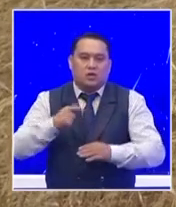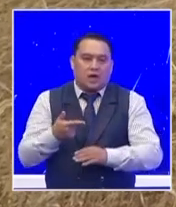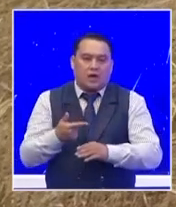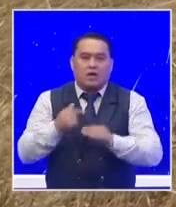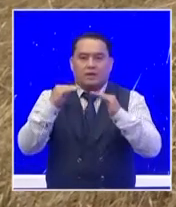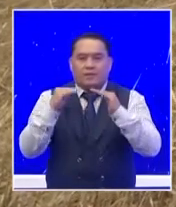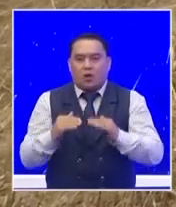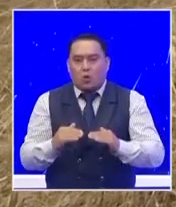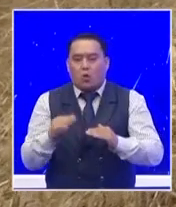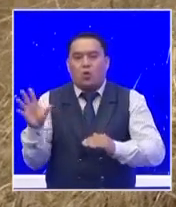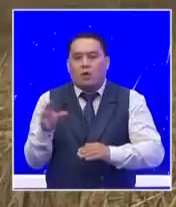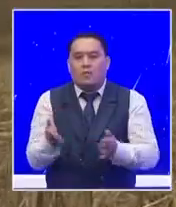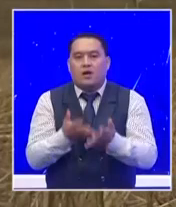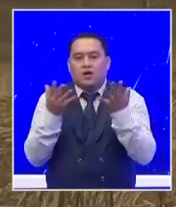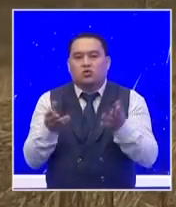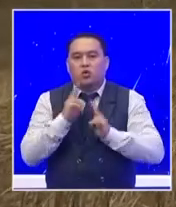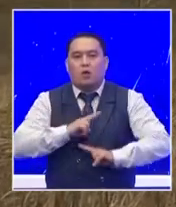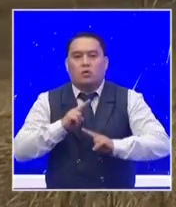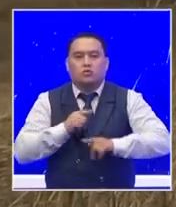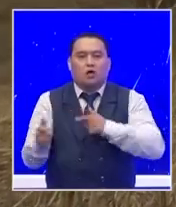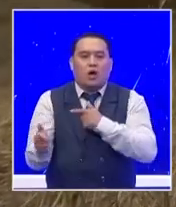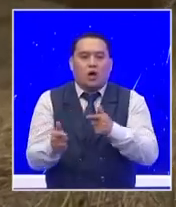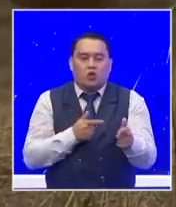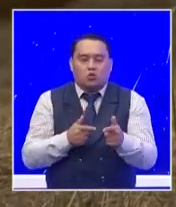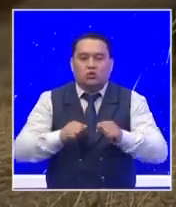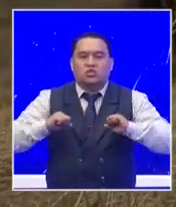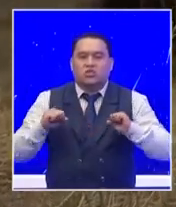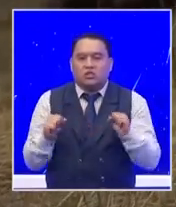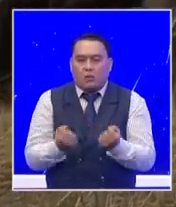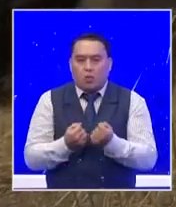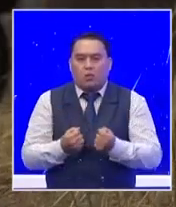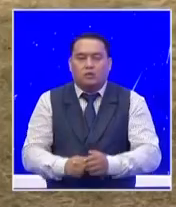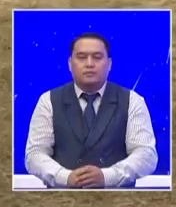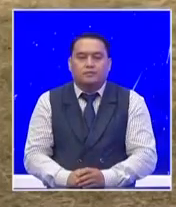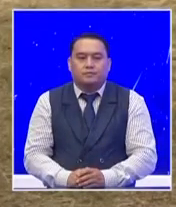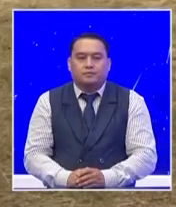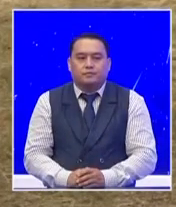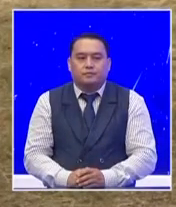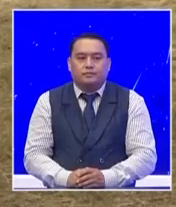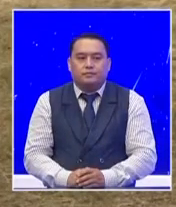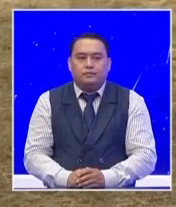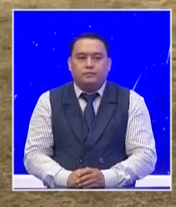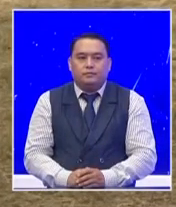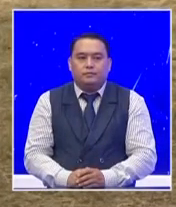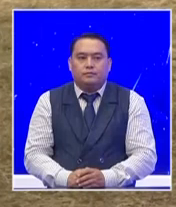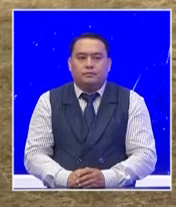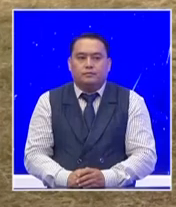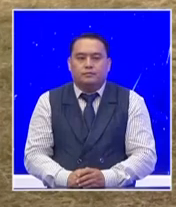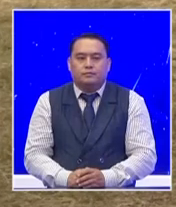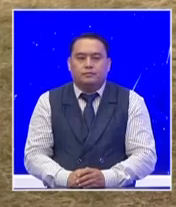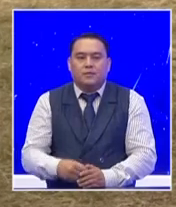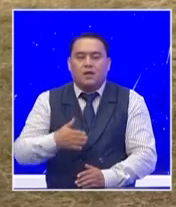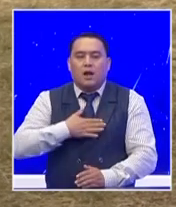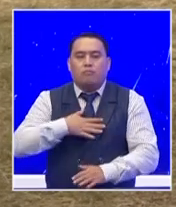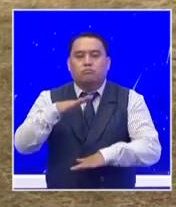процентной ставкой. Все это облегчило работу по заготовке сена на зиму, говорит предприниматель. Банк кепельдік алмайды да ғой. Для